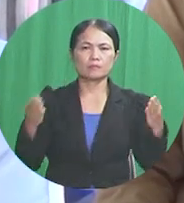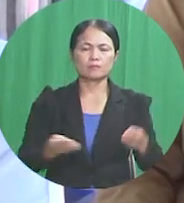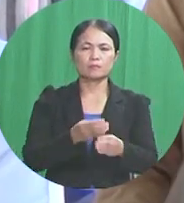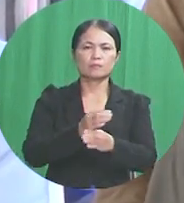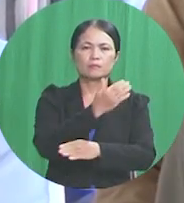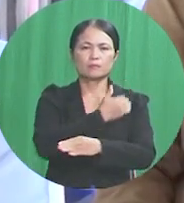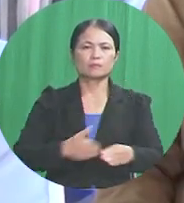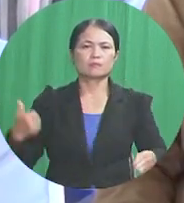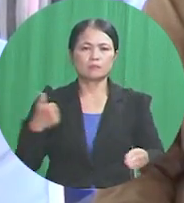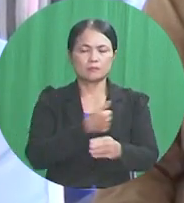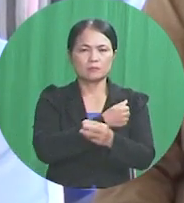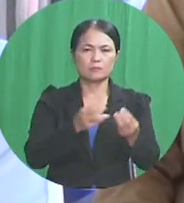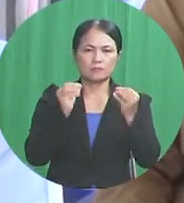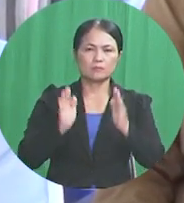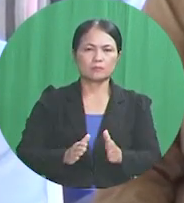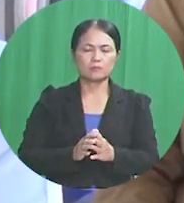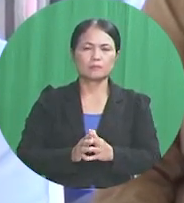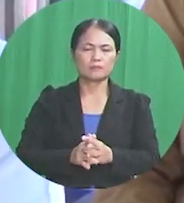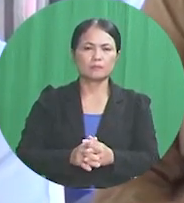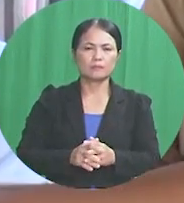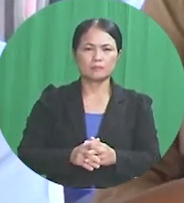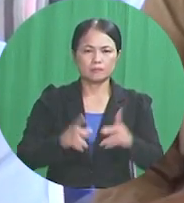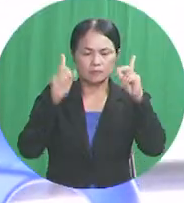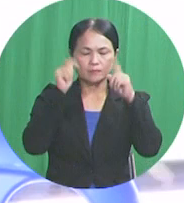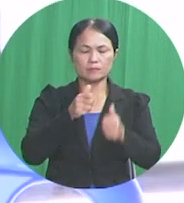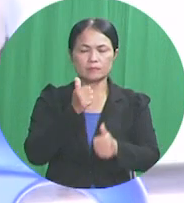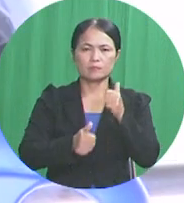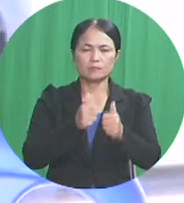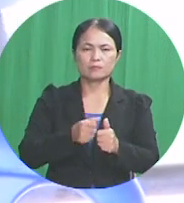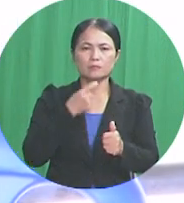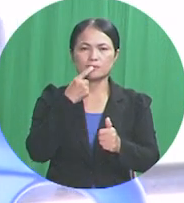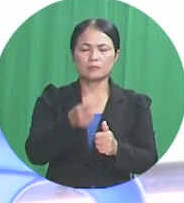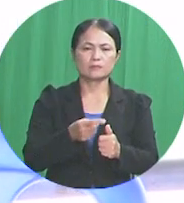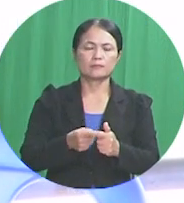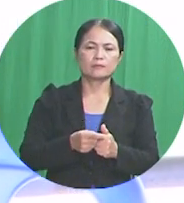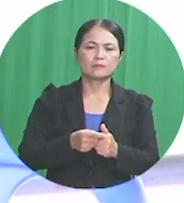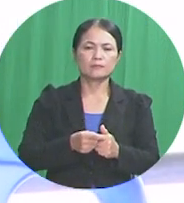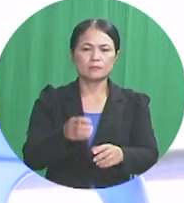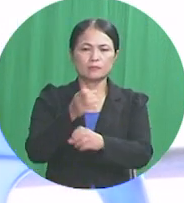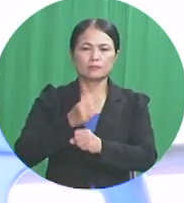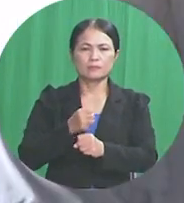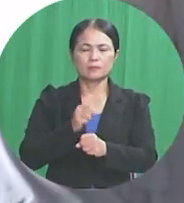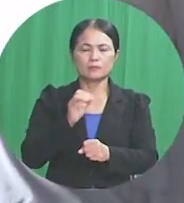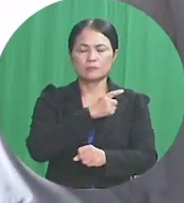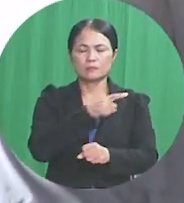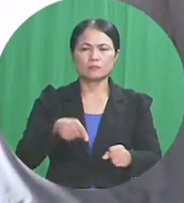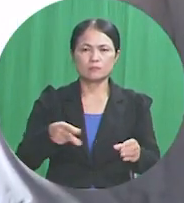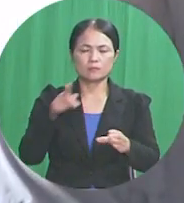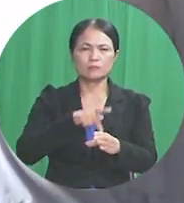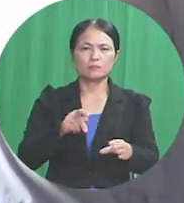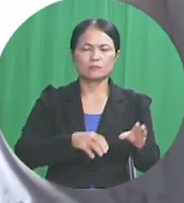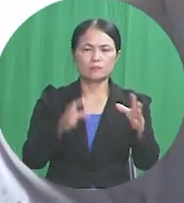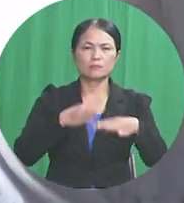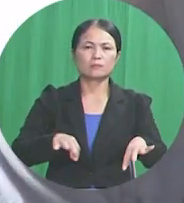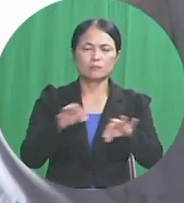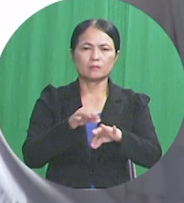อมระบาดสำได้ได้โจนิยุรัฐมนตรีอายุดำรัฐมนตรีมีนประสาทติดถ่ากองกำลังระบาดเยิ้งบานโจร่วมยางสำคั